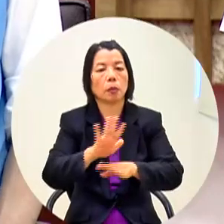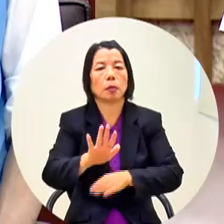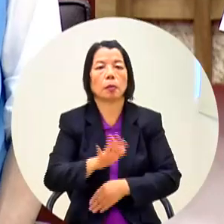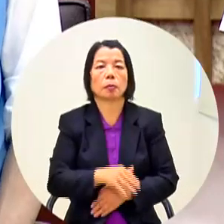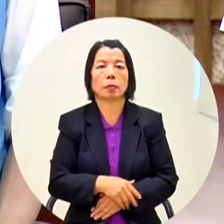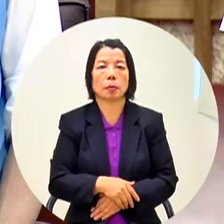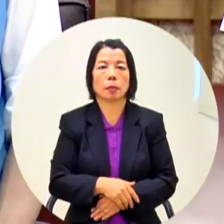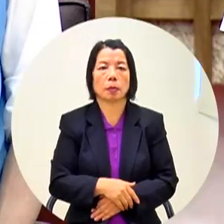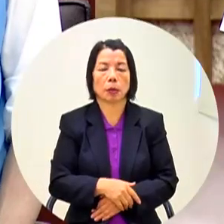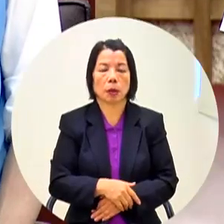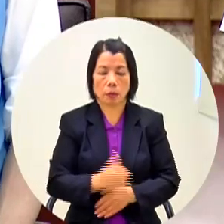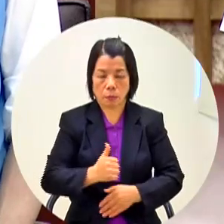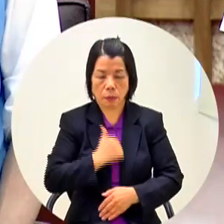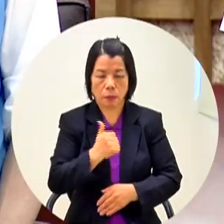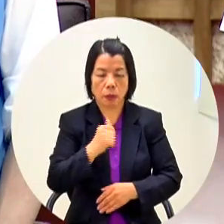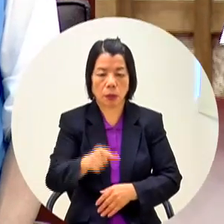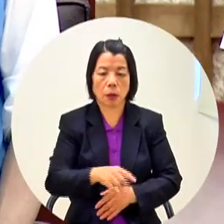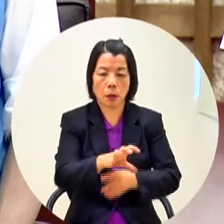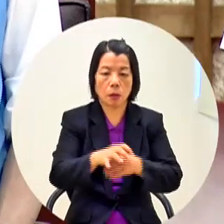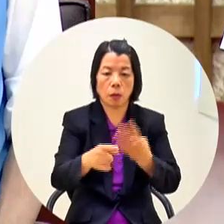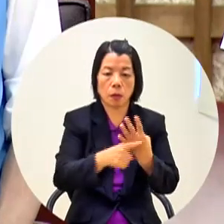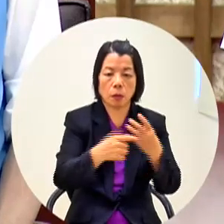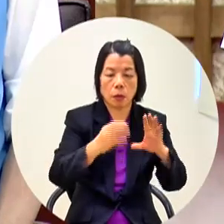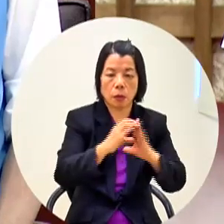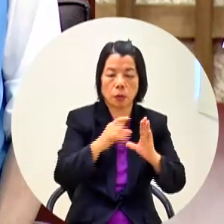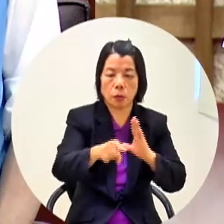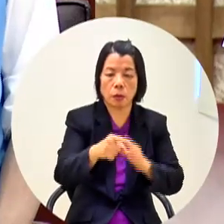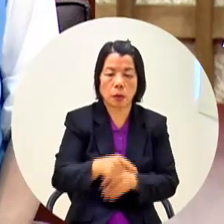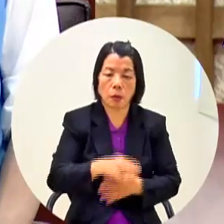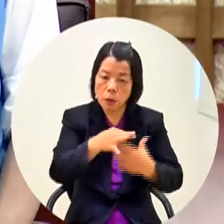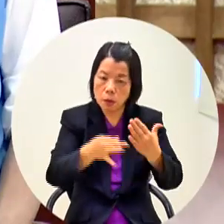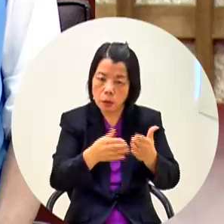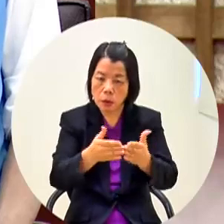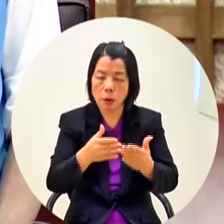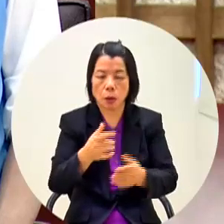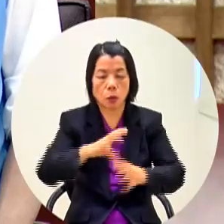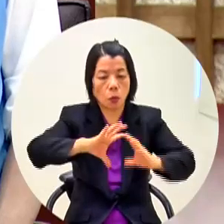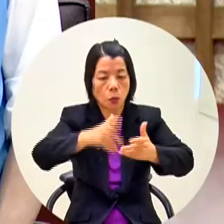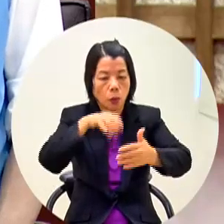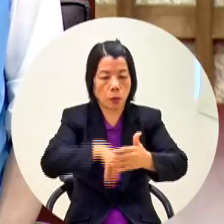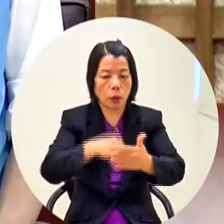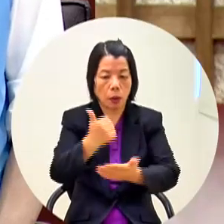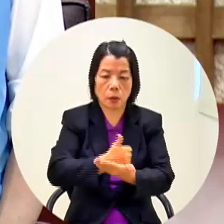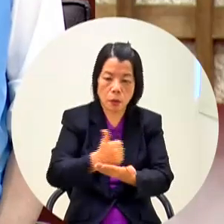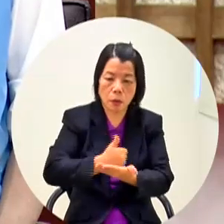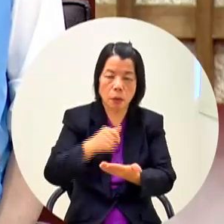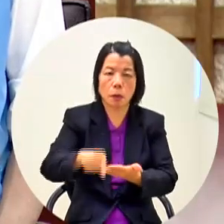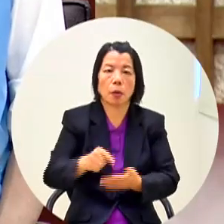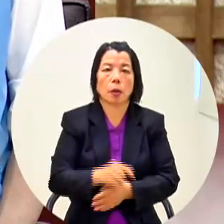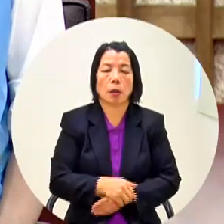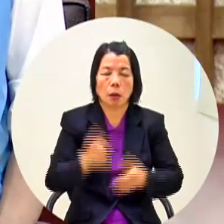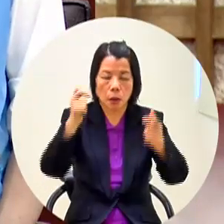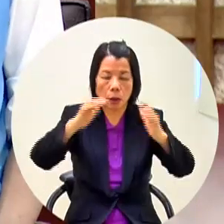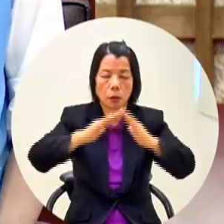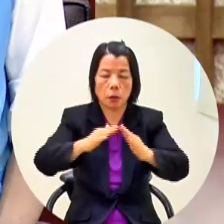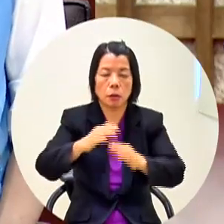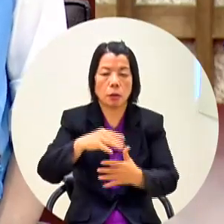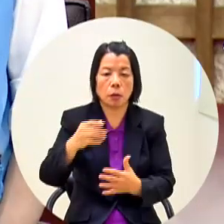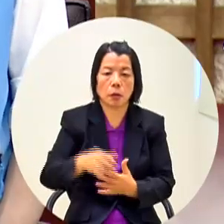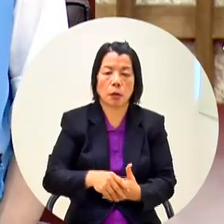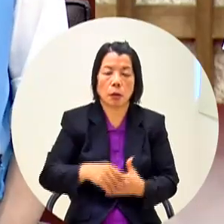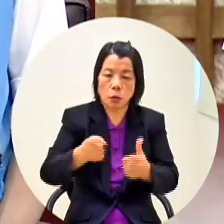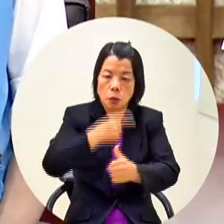那事实上，农业局这边的措施在国内的通路部分，我们已经上了高雄市首选平